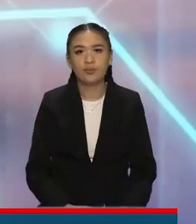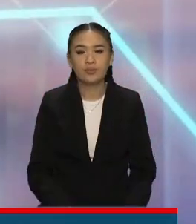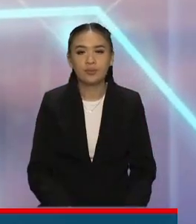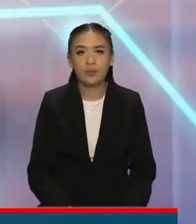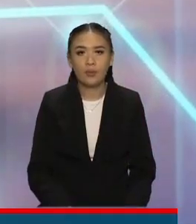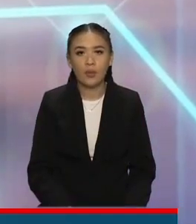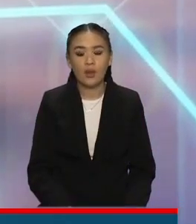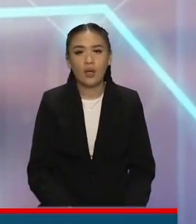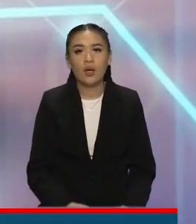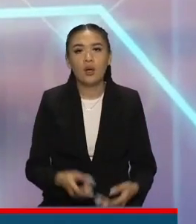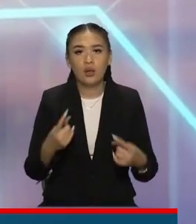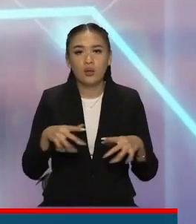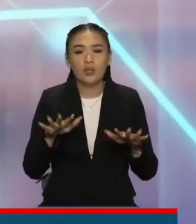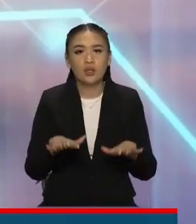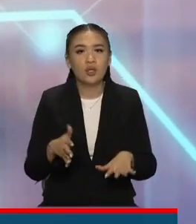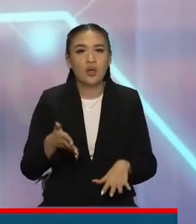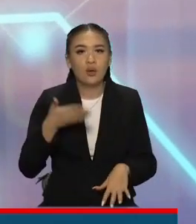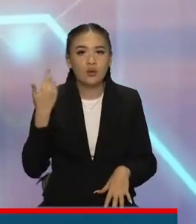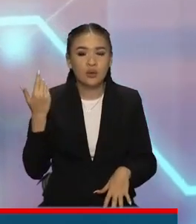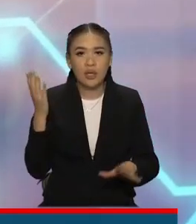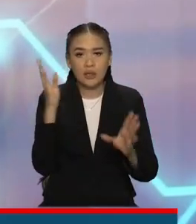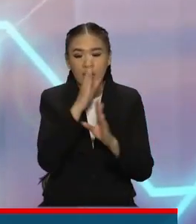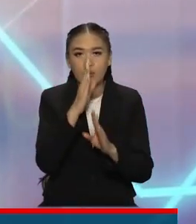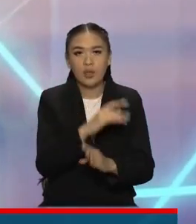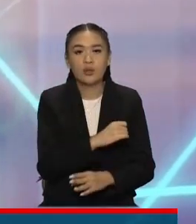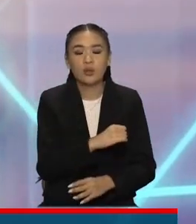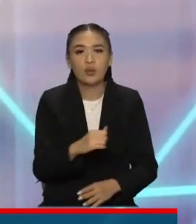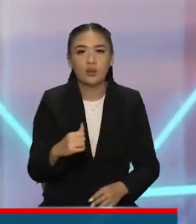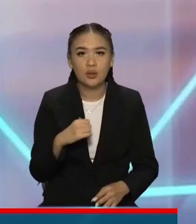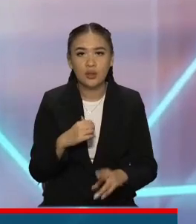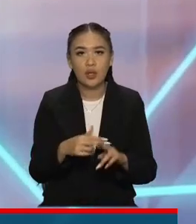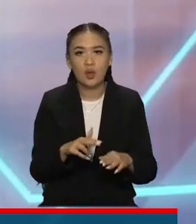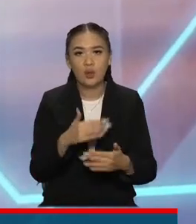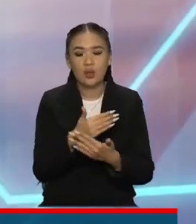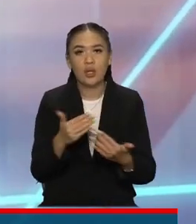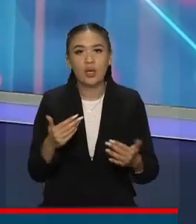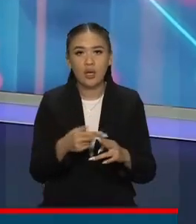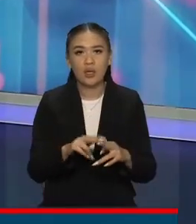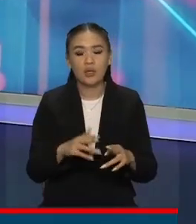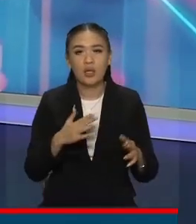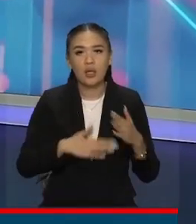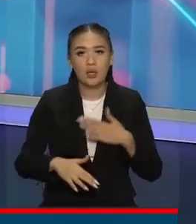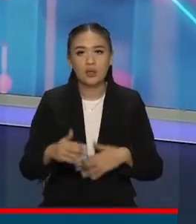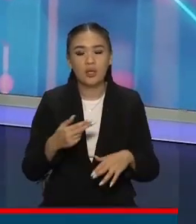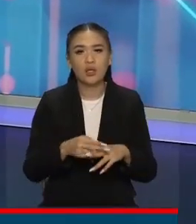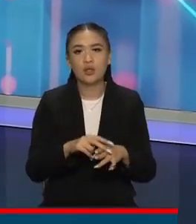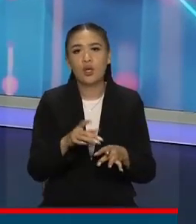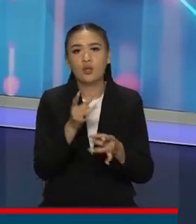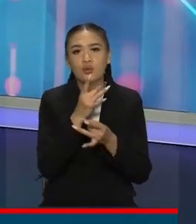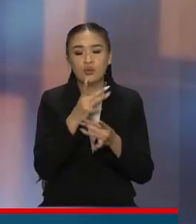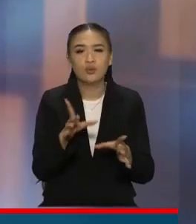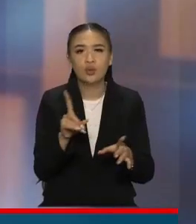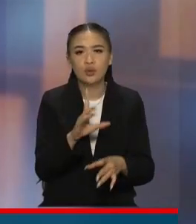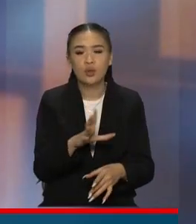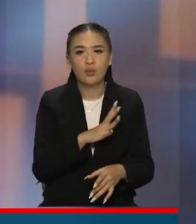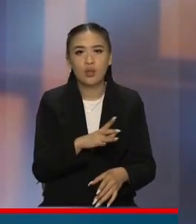Ондай жерлерде оңайырақ. Енді табиғаттың өзі оларға біраз бейімделіп тұр. Кез келген мәселені алсақ, оның бір